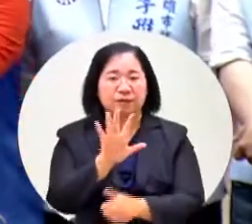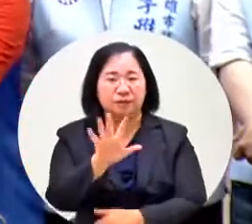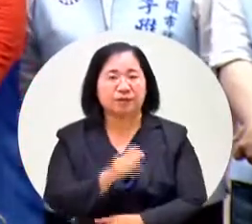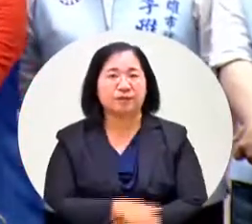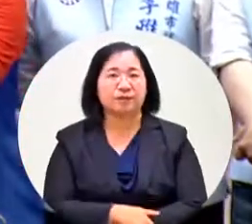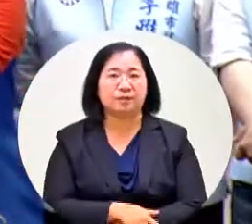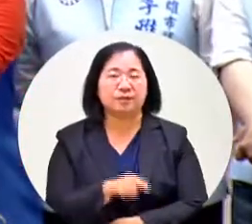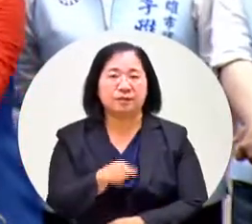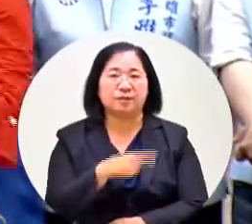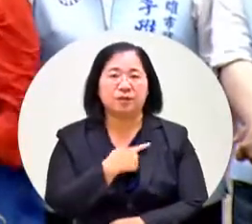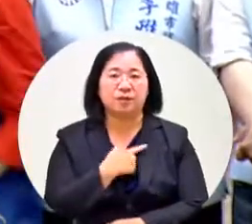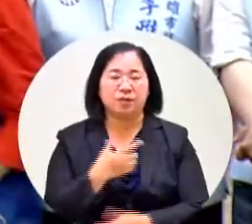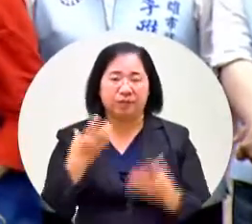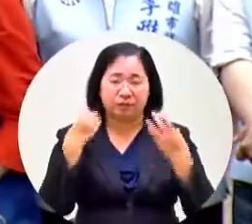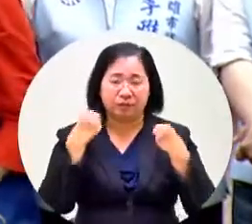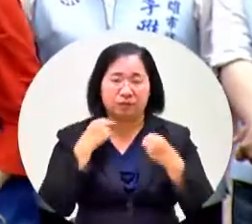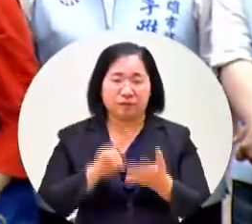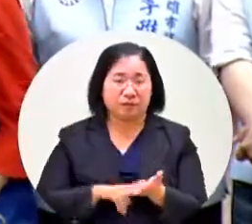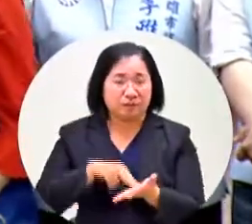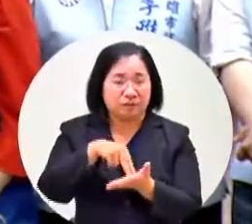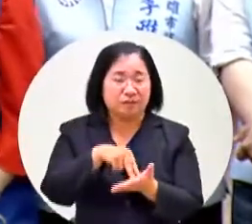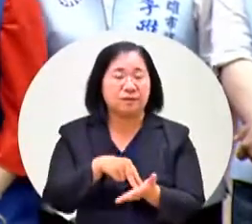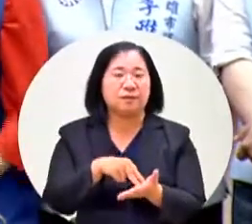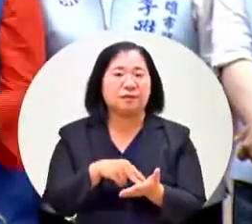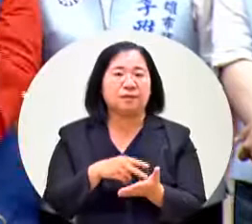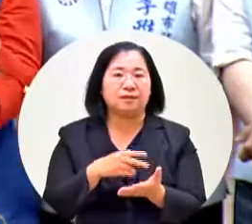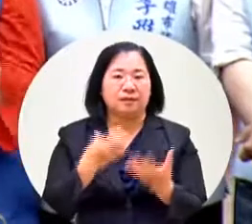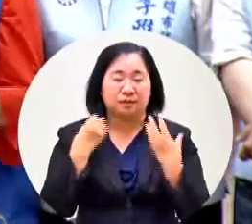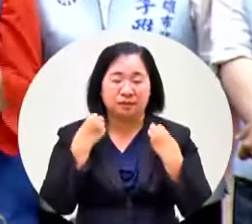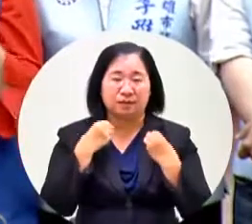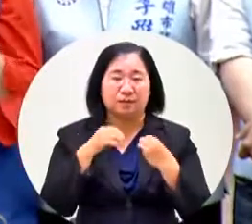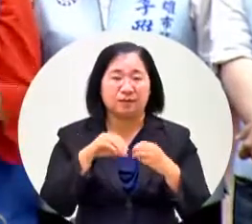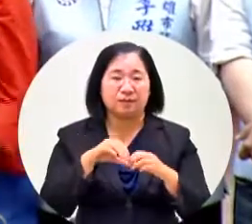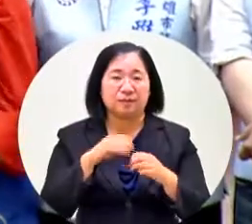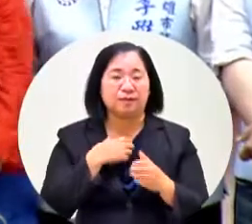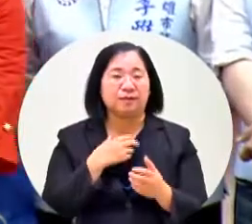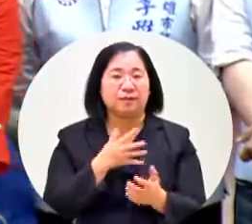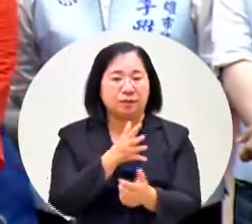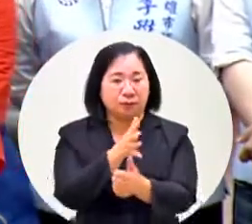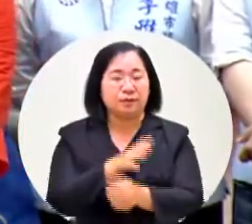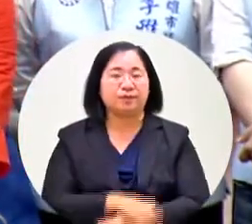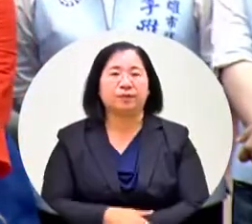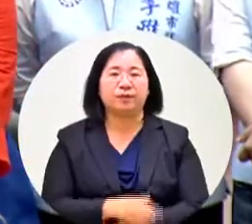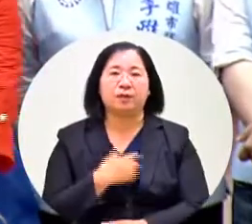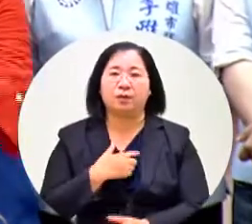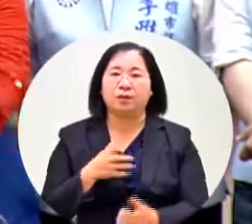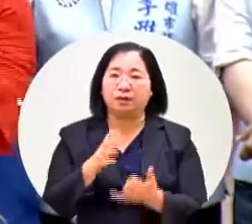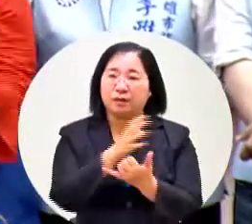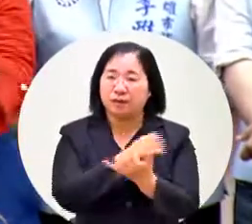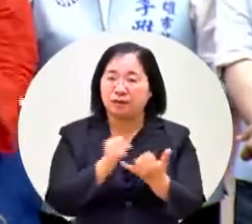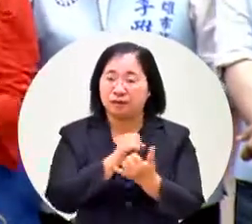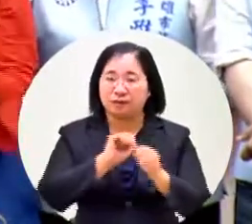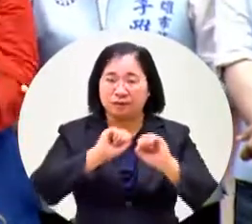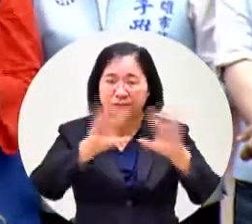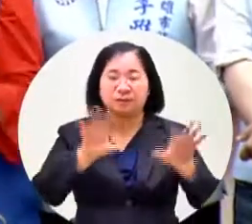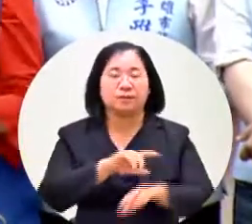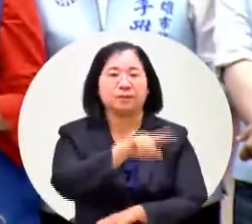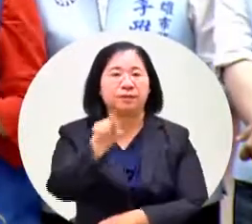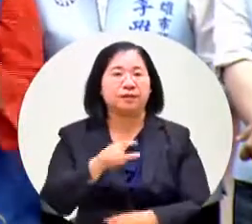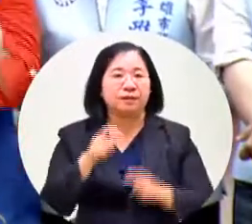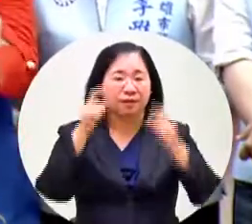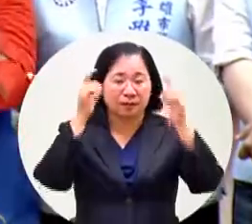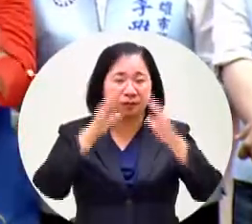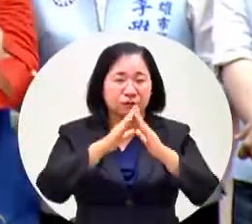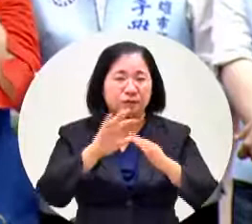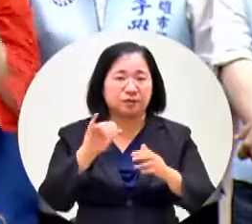台，可是我们高雄市议会就是在就地起立来备询而已嘛，对不对？好，那我在这边也要跟我们全国的市民说明清